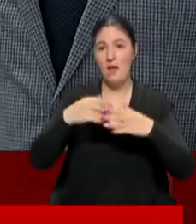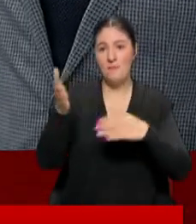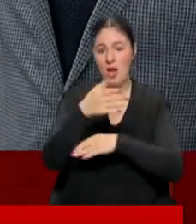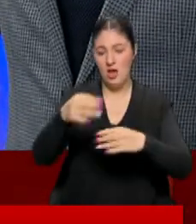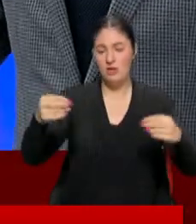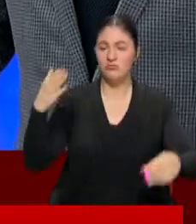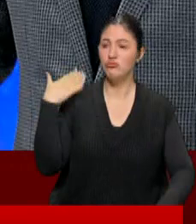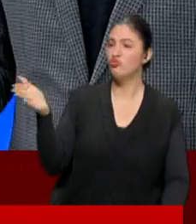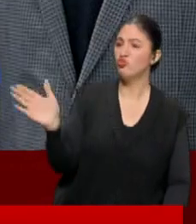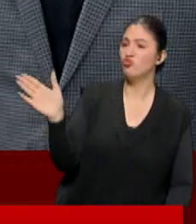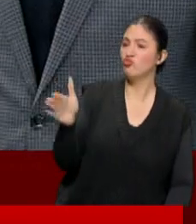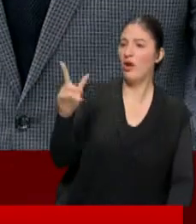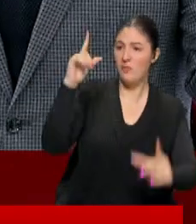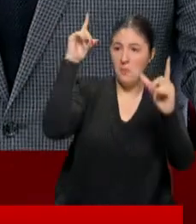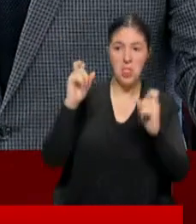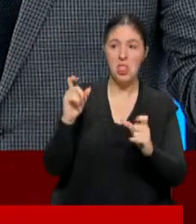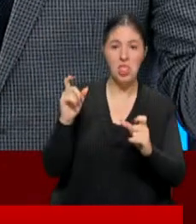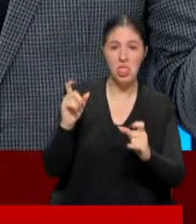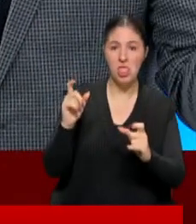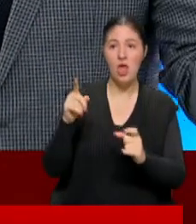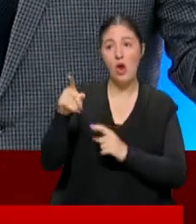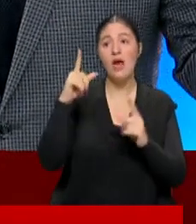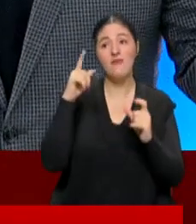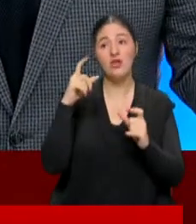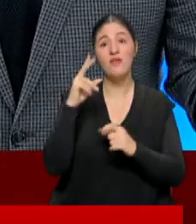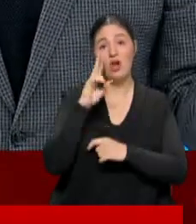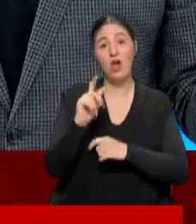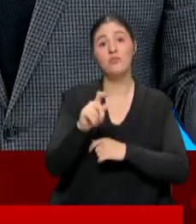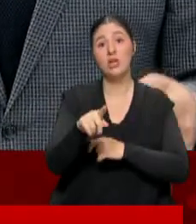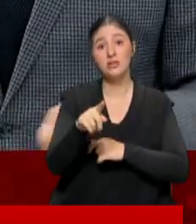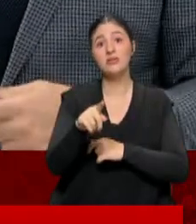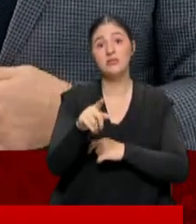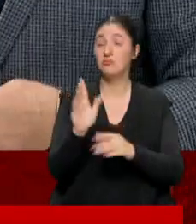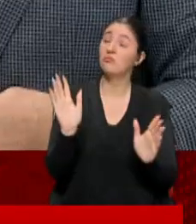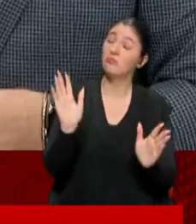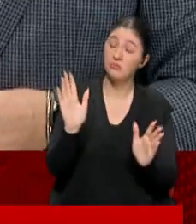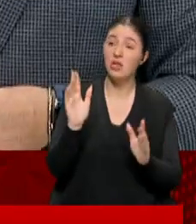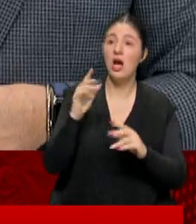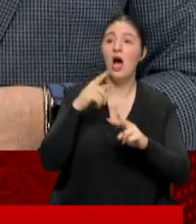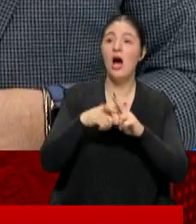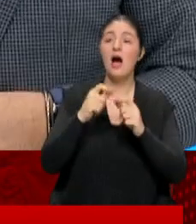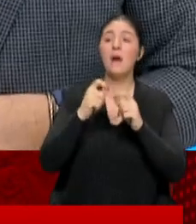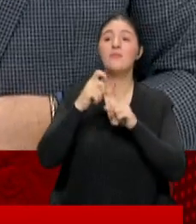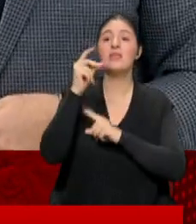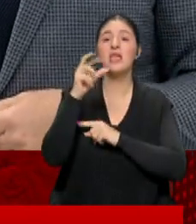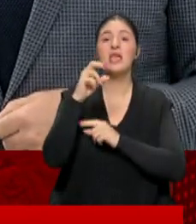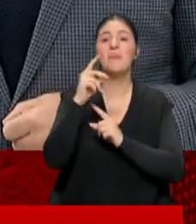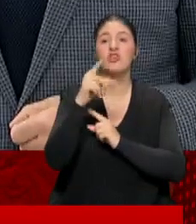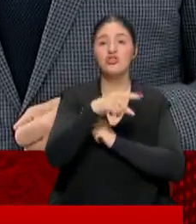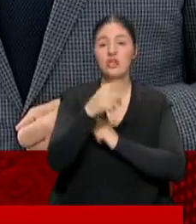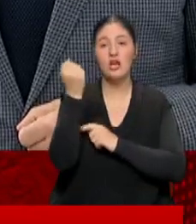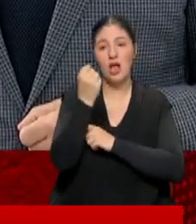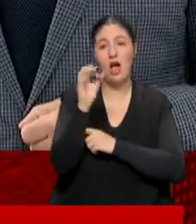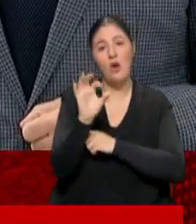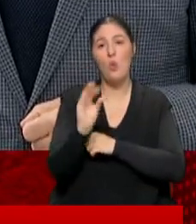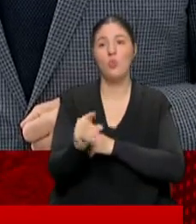verip sırtını sıvazlayıp fotoğraf çektirdiler ya Evet böyle fotoğrafları Göreceksin bak Abdi pekin'in katilinde de aynı şey